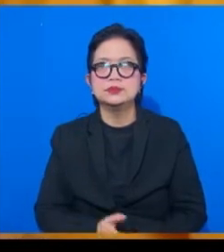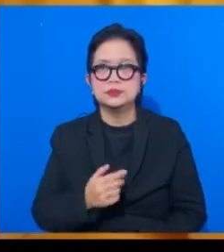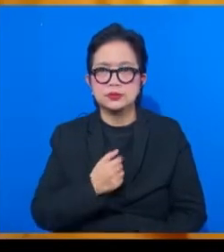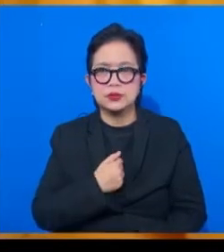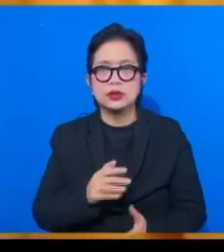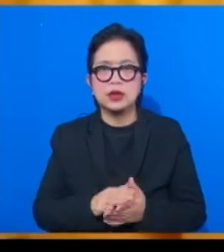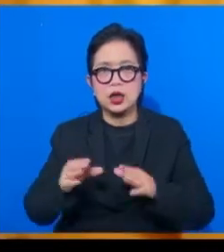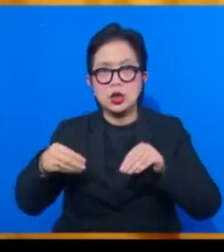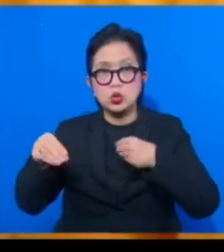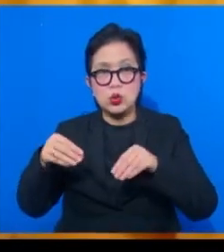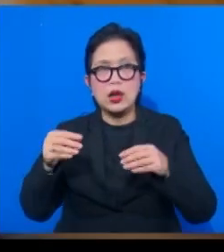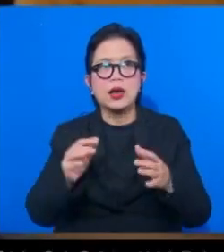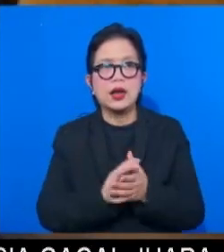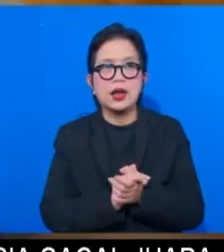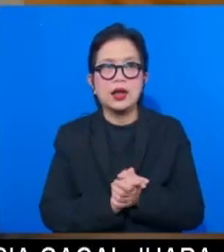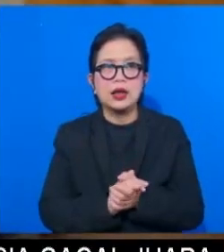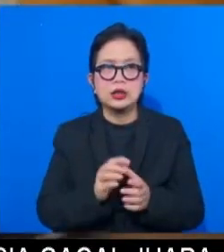juga kita menjual secara online.